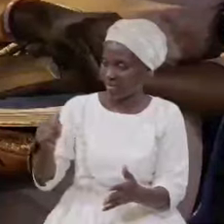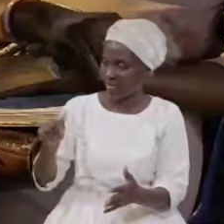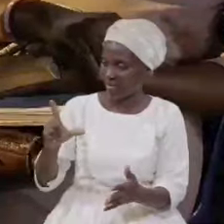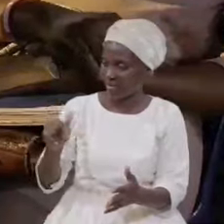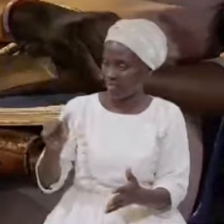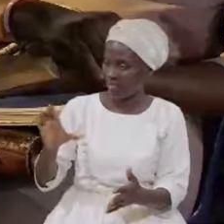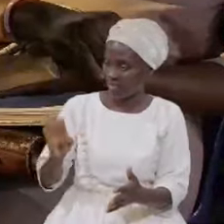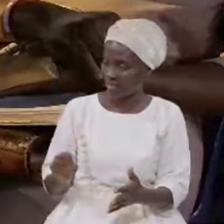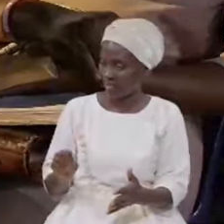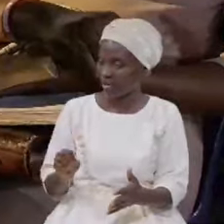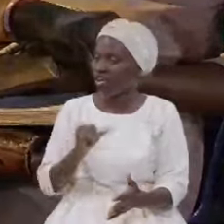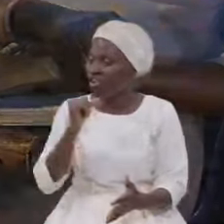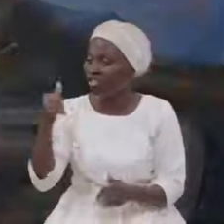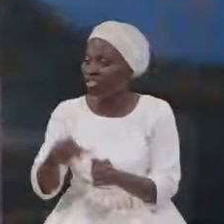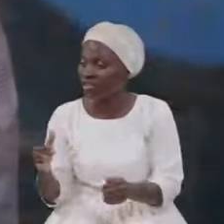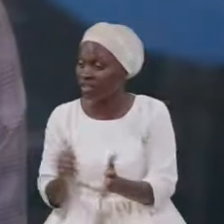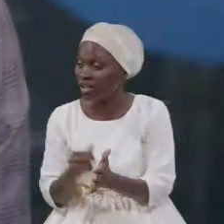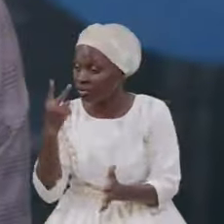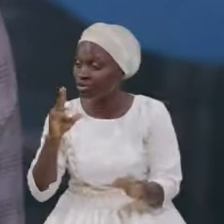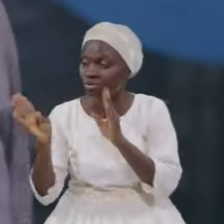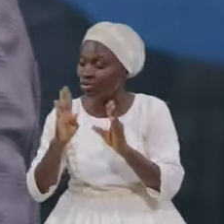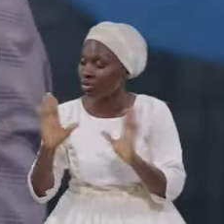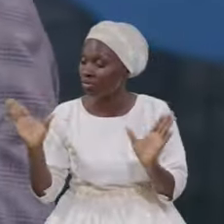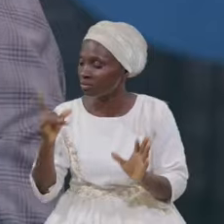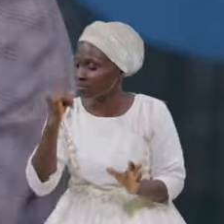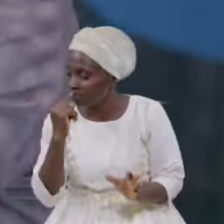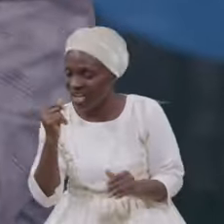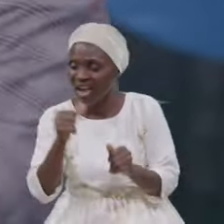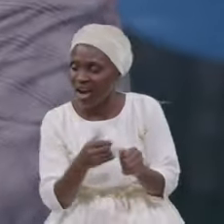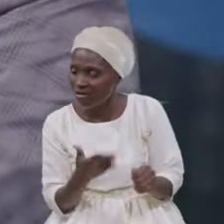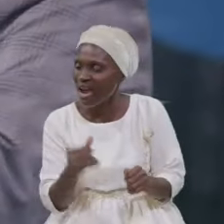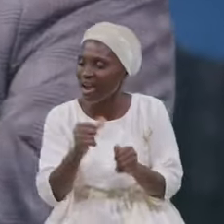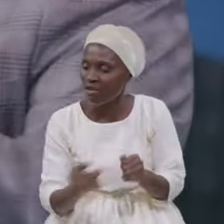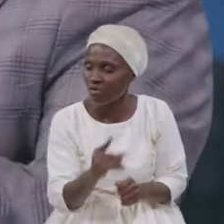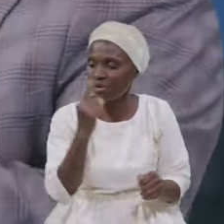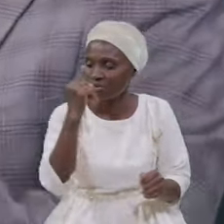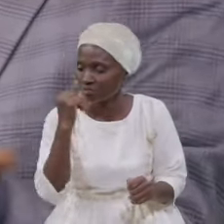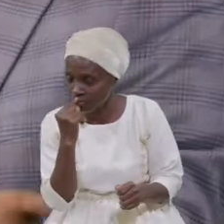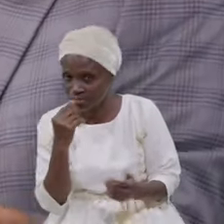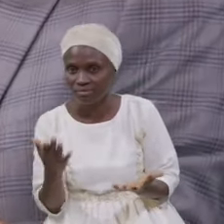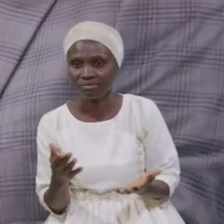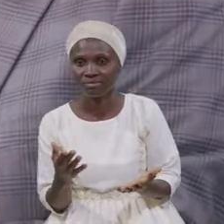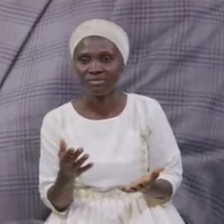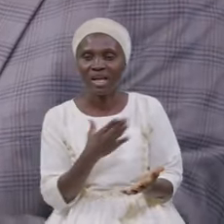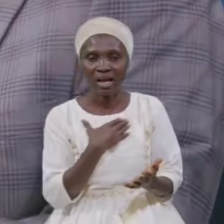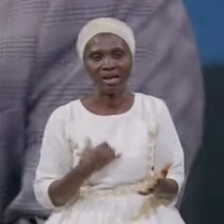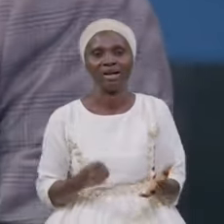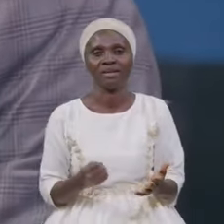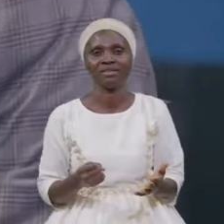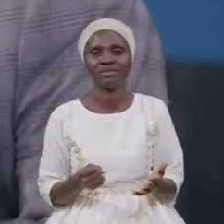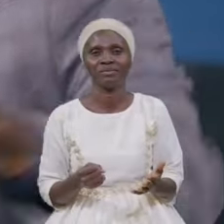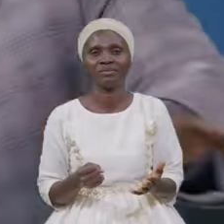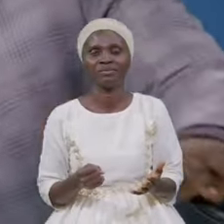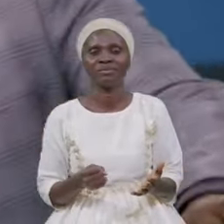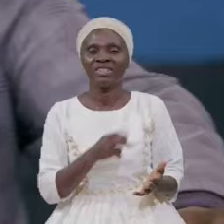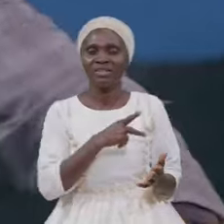Et le mari de Bathsheba, qui pouvait réagir, protester. Roi, qu'est-ce que tu as fait